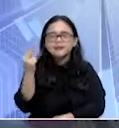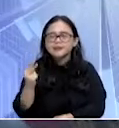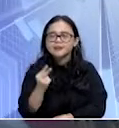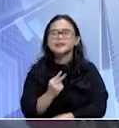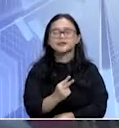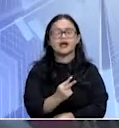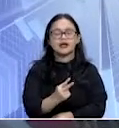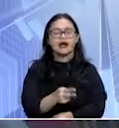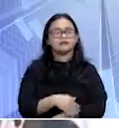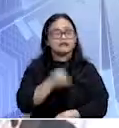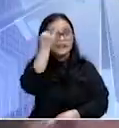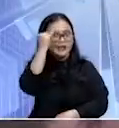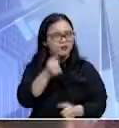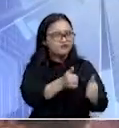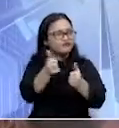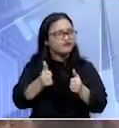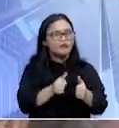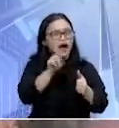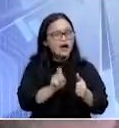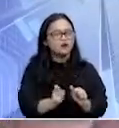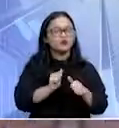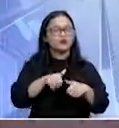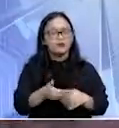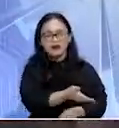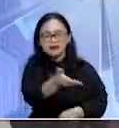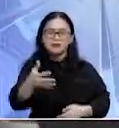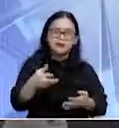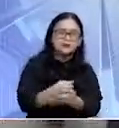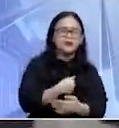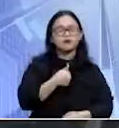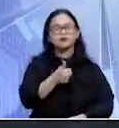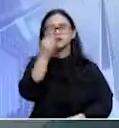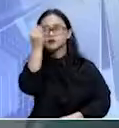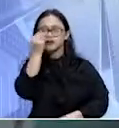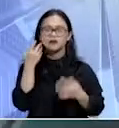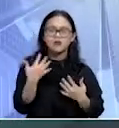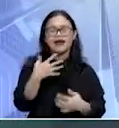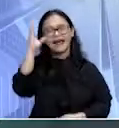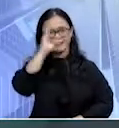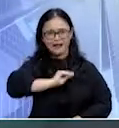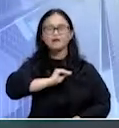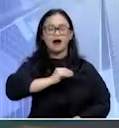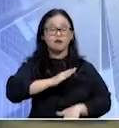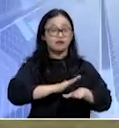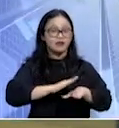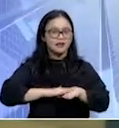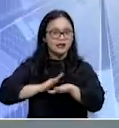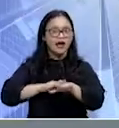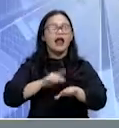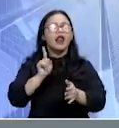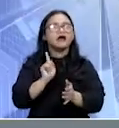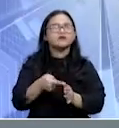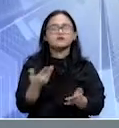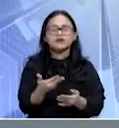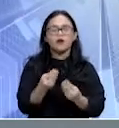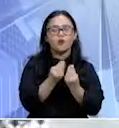Untuk itu, inovasi ini harus dilakukan supaya wisatawan punya banyak pilihan ketika berwisata. Atraksi budaya ini diresmikan langsung oleh